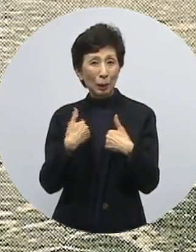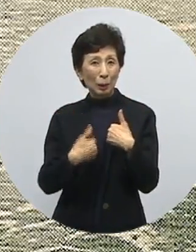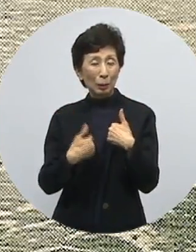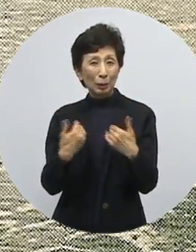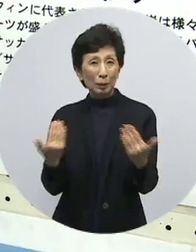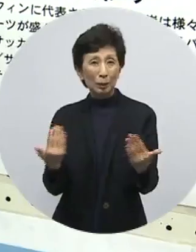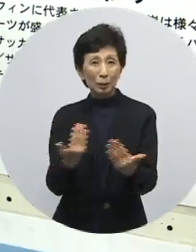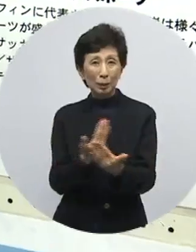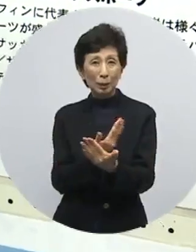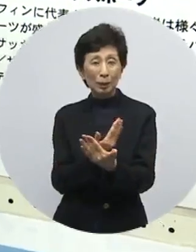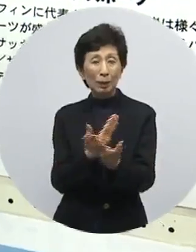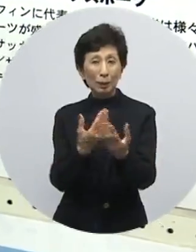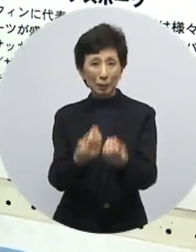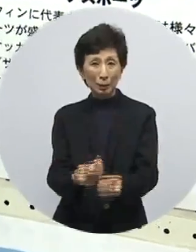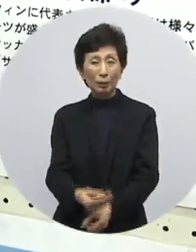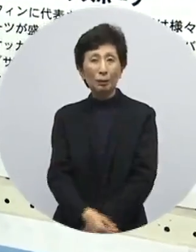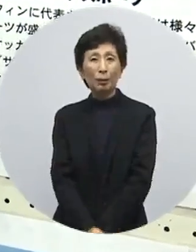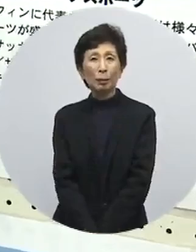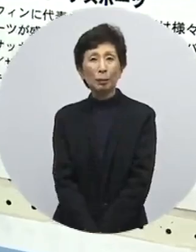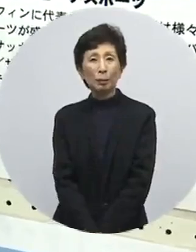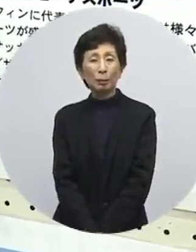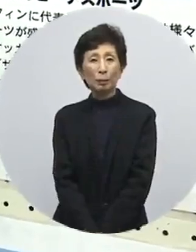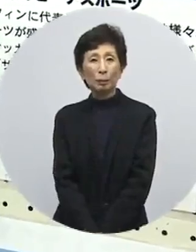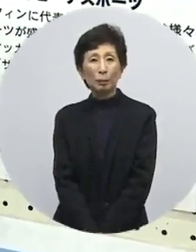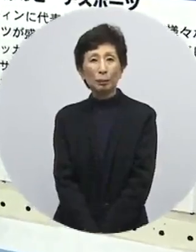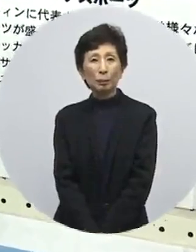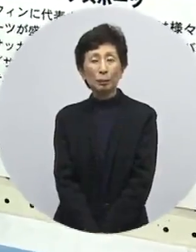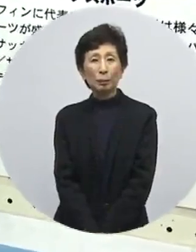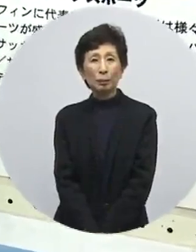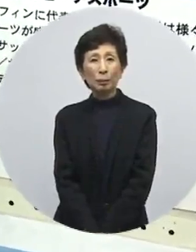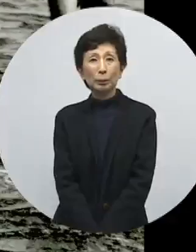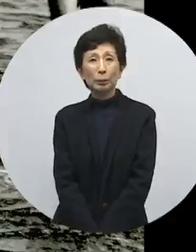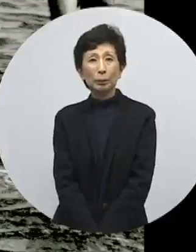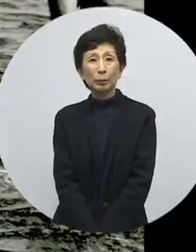形で取り上げるようになったんですね。